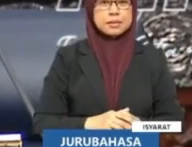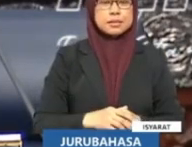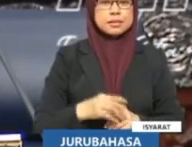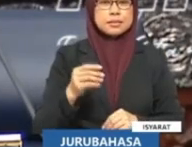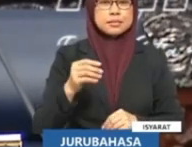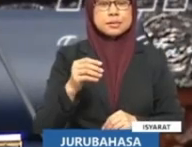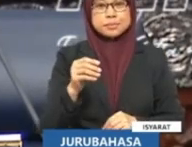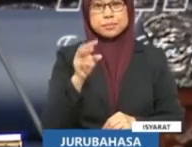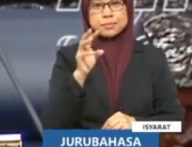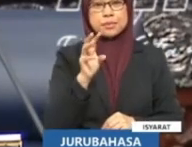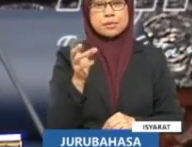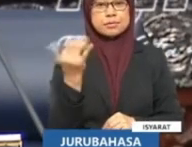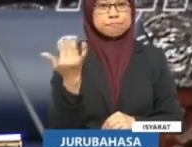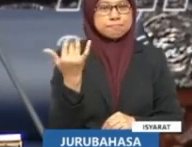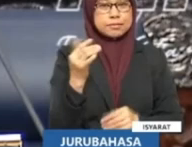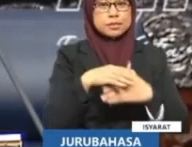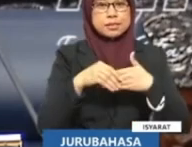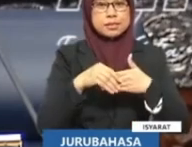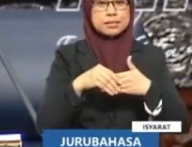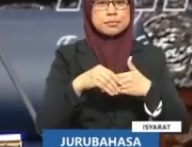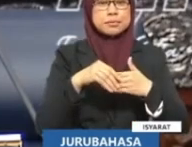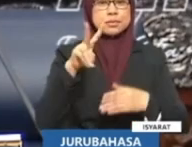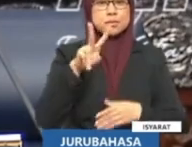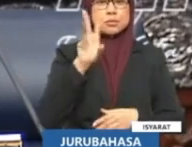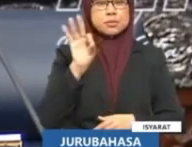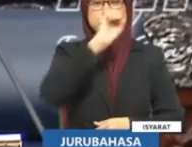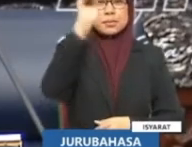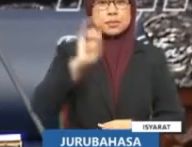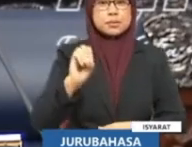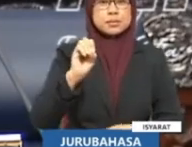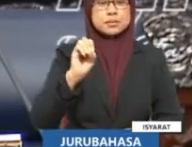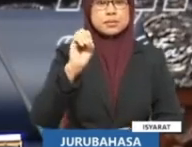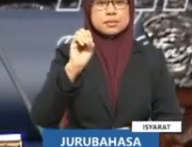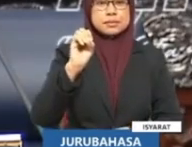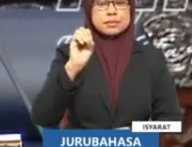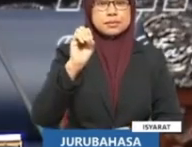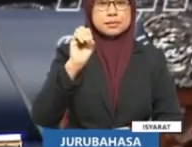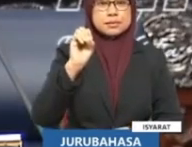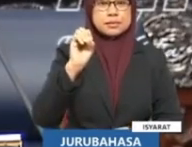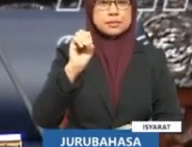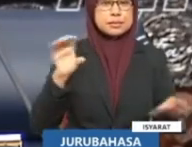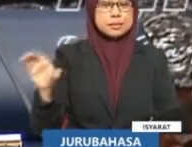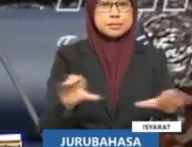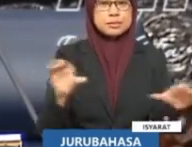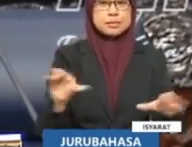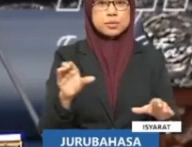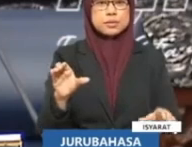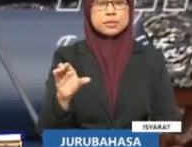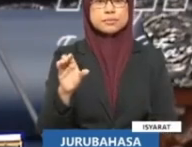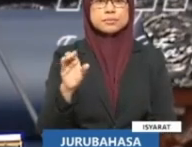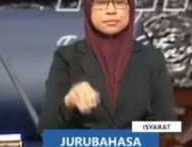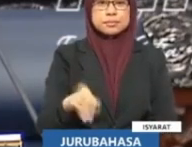Ringgit 3746 Saint lebih kurang 20900 yang dibuat ini adalah untuk